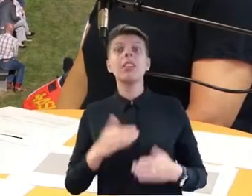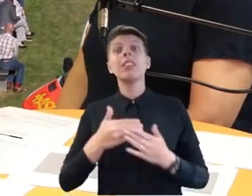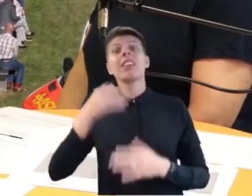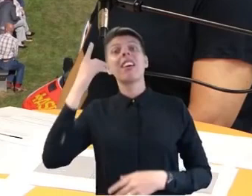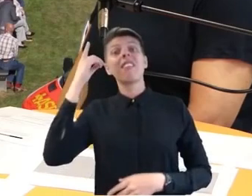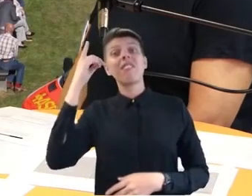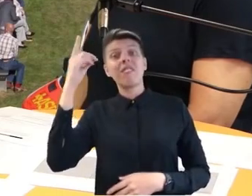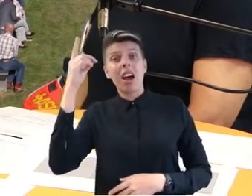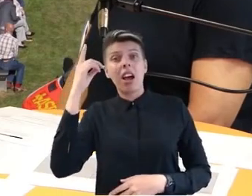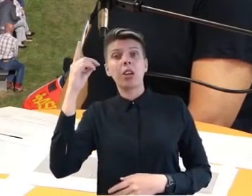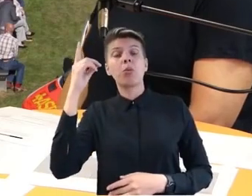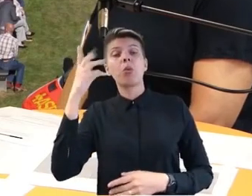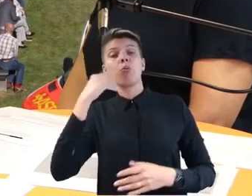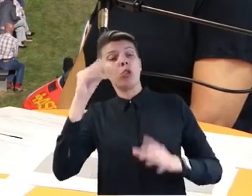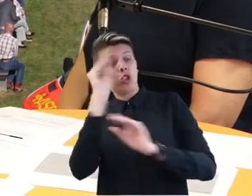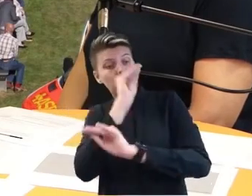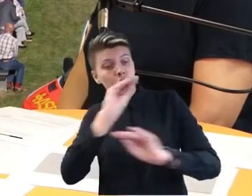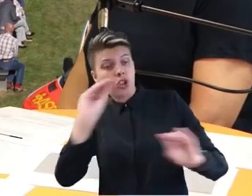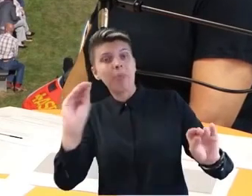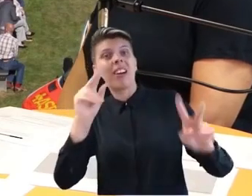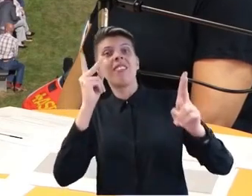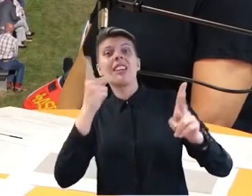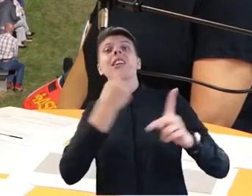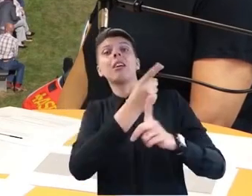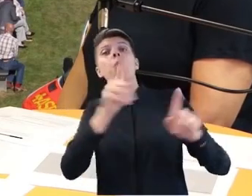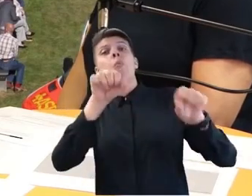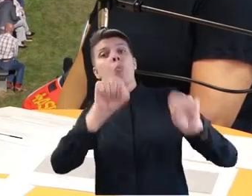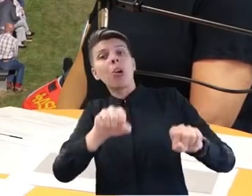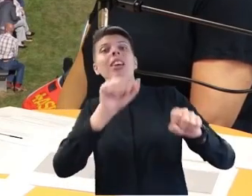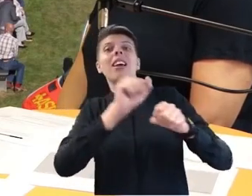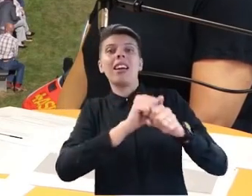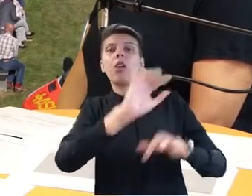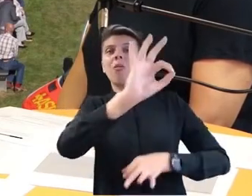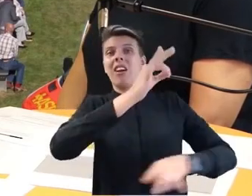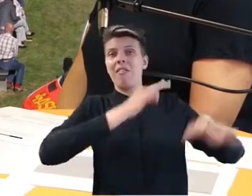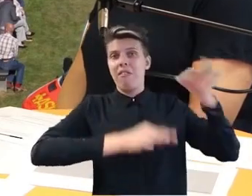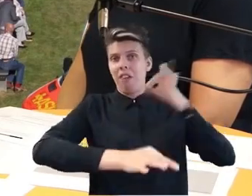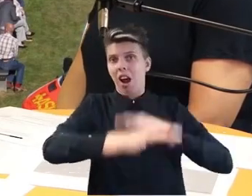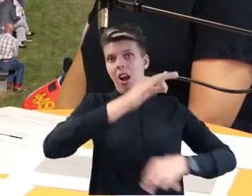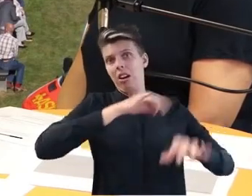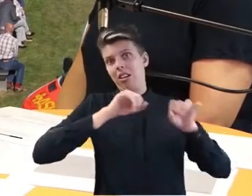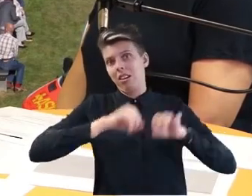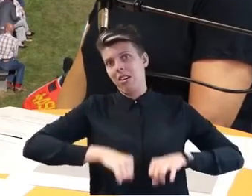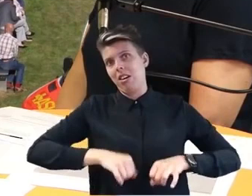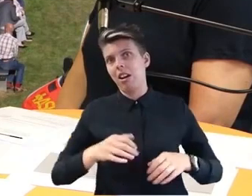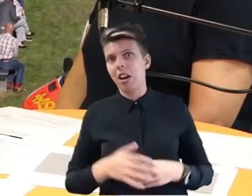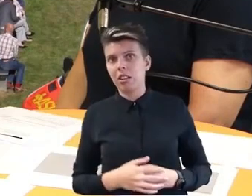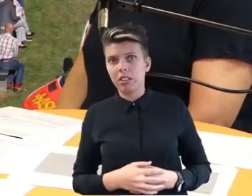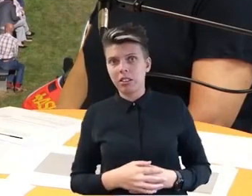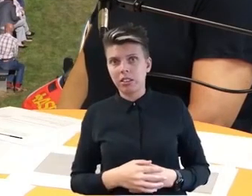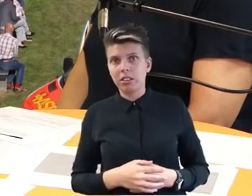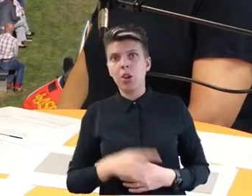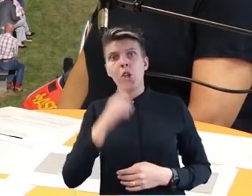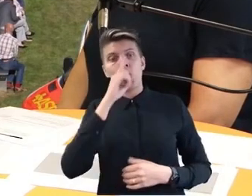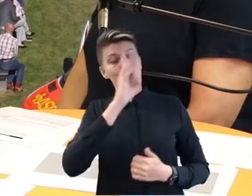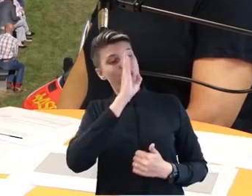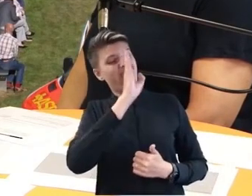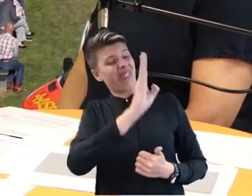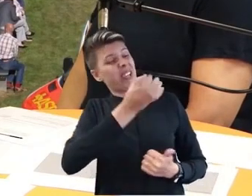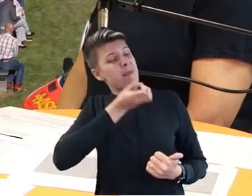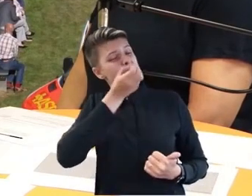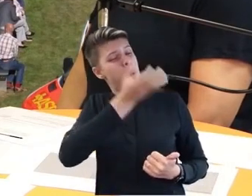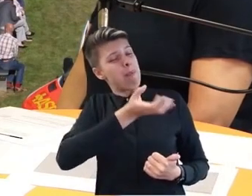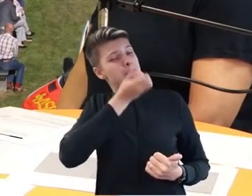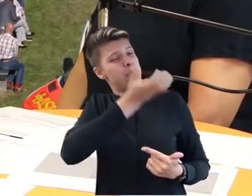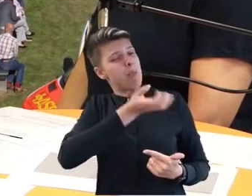rückkanal auch zur verfügung zu stellen also eben warnungen heraus zu senden dann aber auch zuschauen wie reagieren menschen denn da